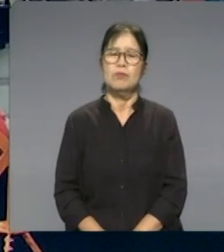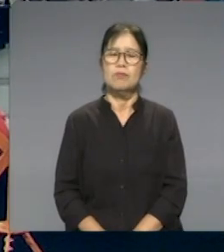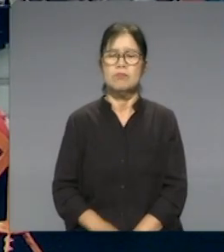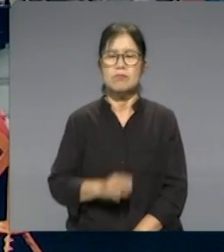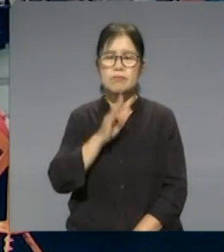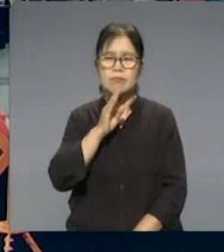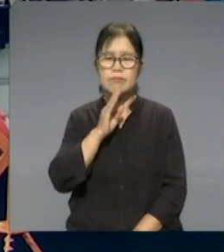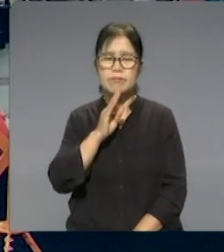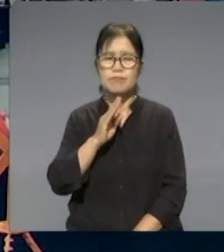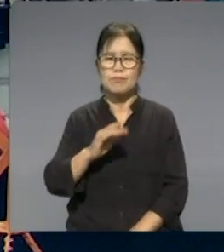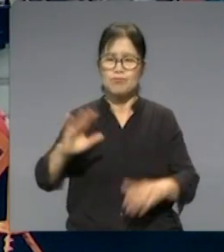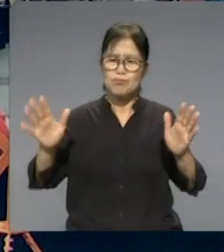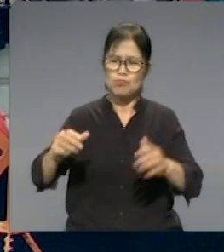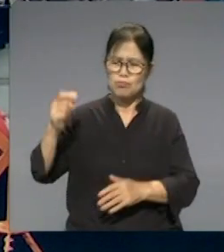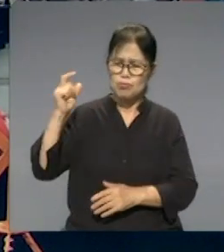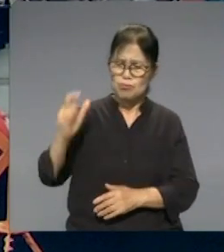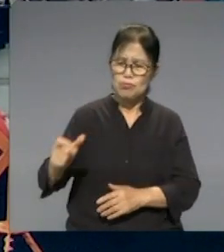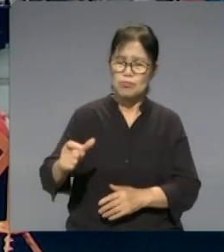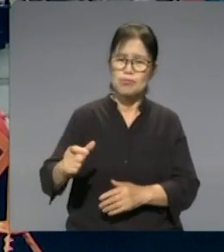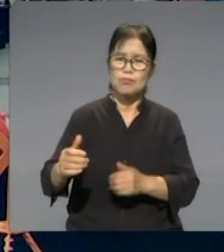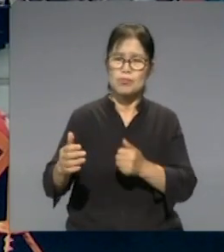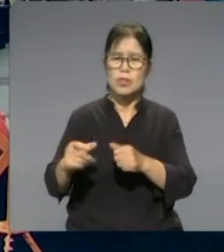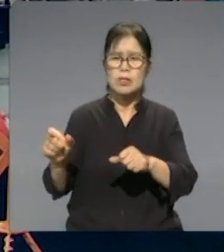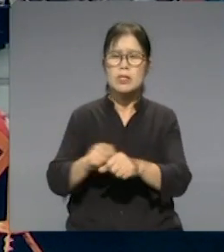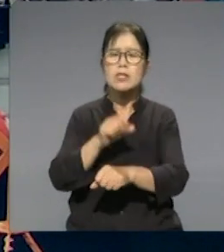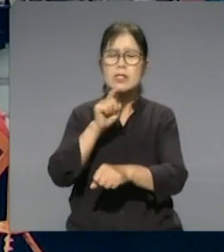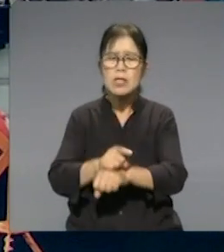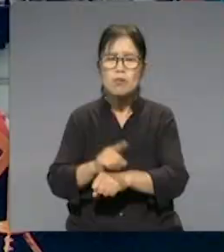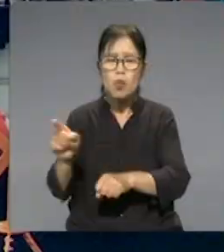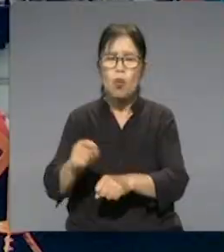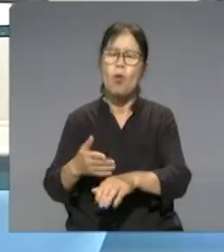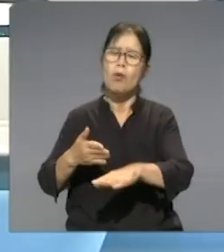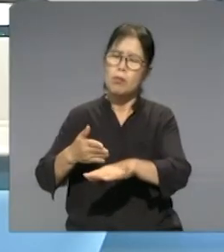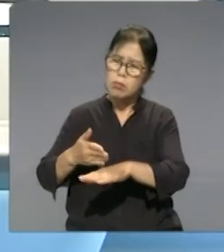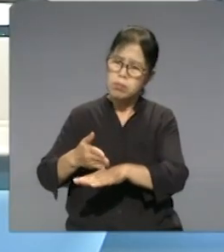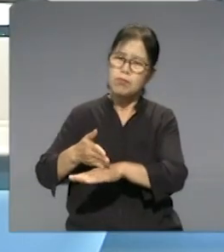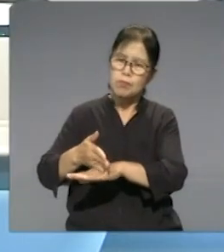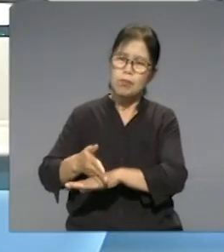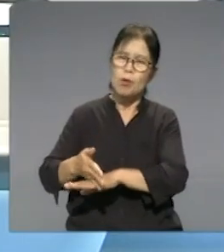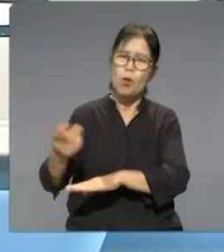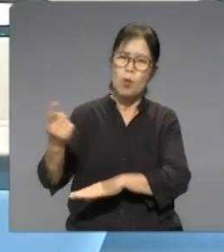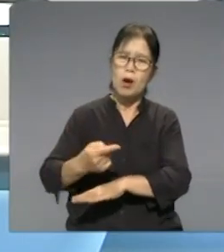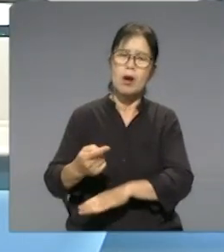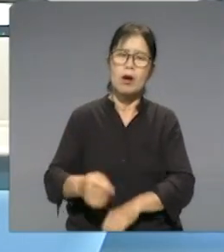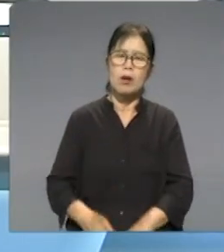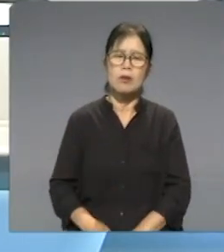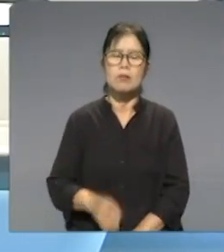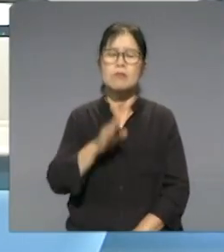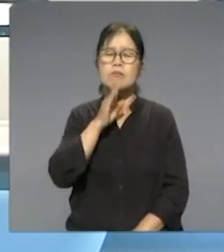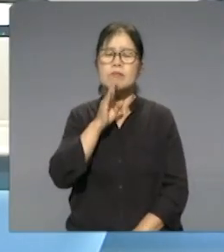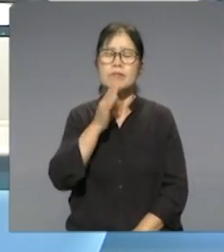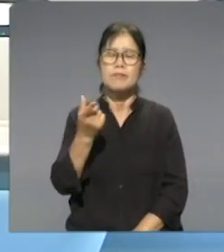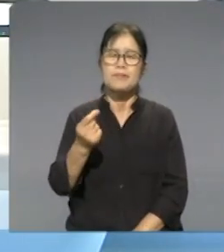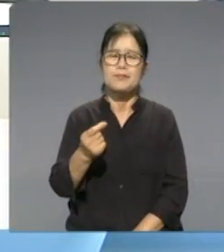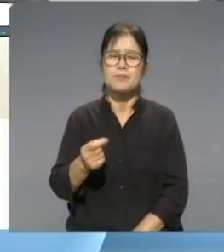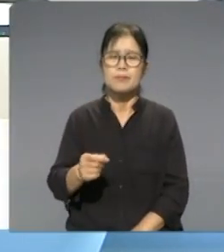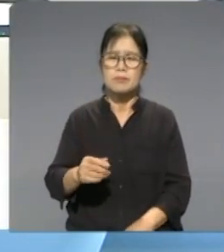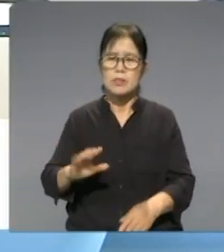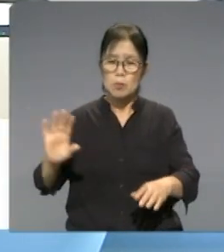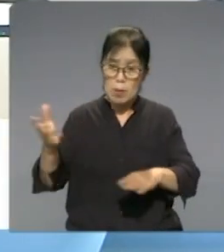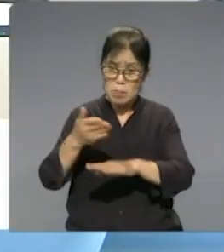네, 강한 풍속에 대비해서 또 특징이 태풍이 좀 느리게 올라오는 것 같은데 네, 맞습니까? 그렇습니다. 느린